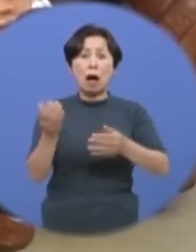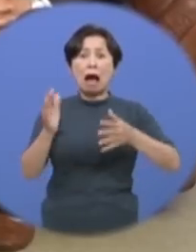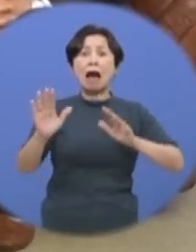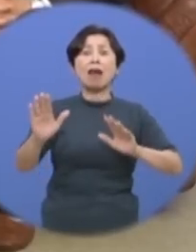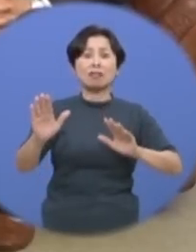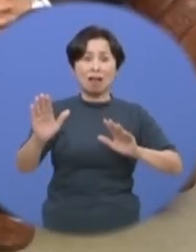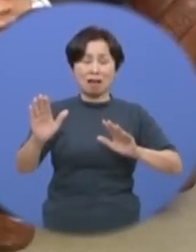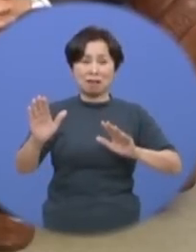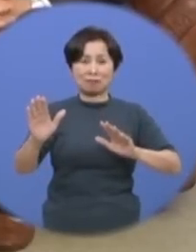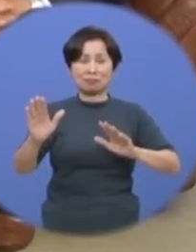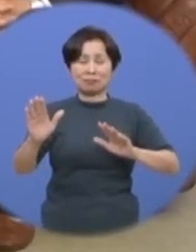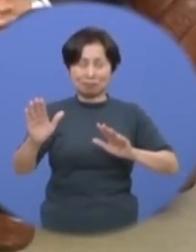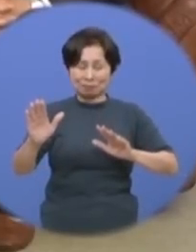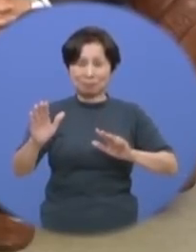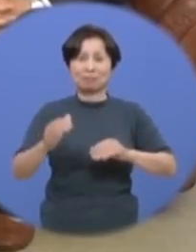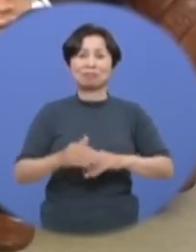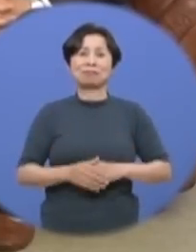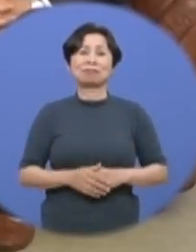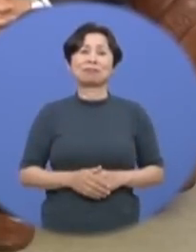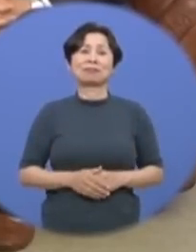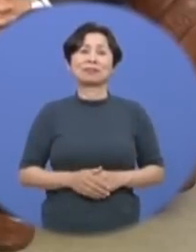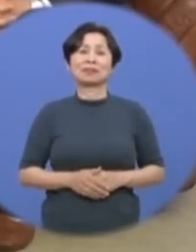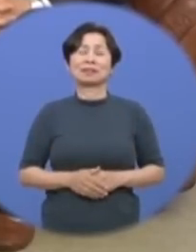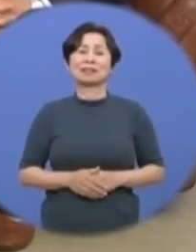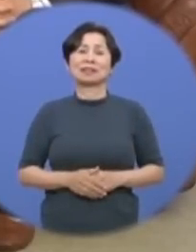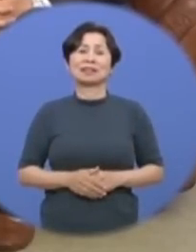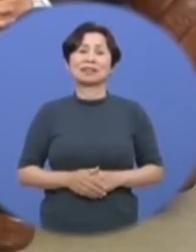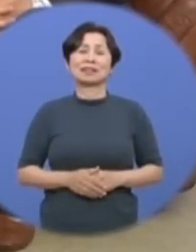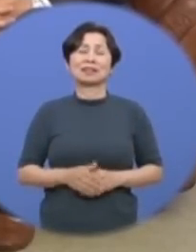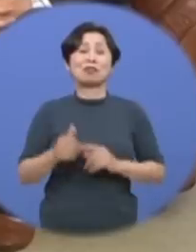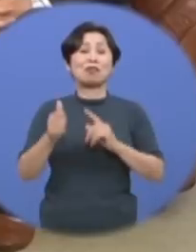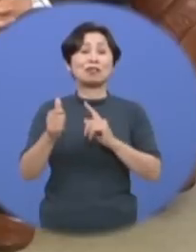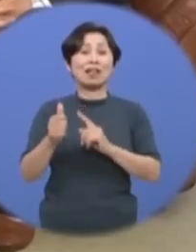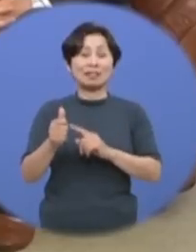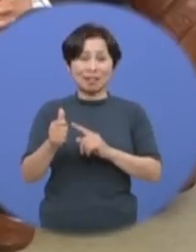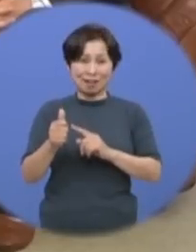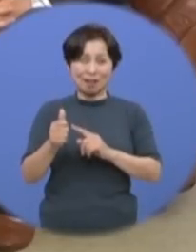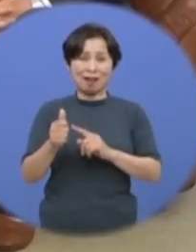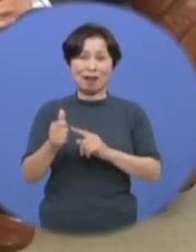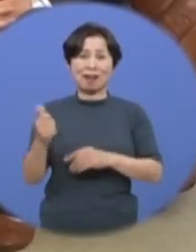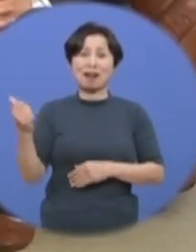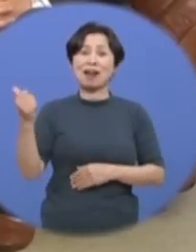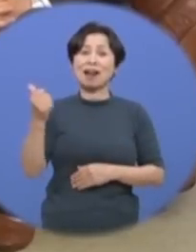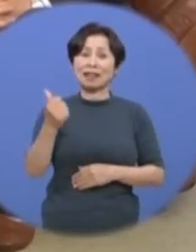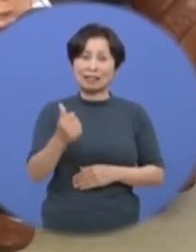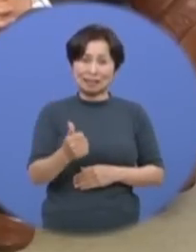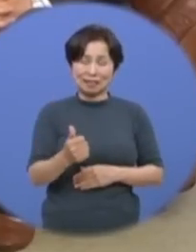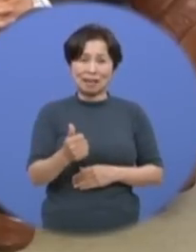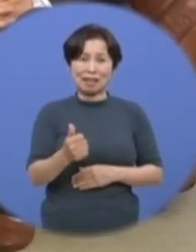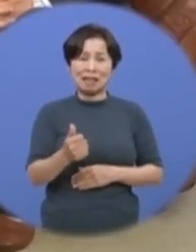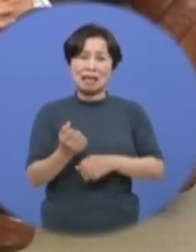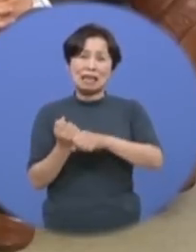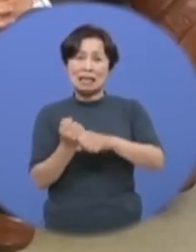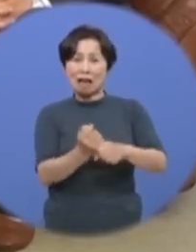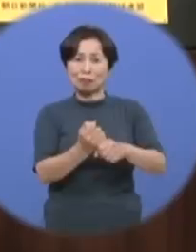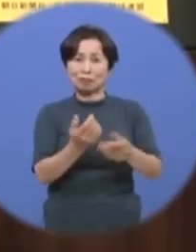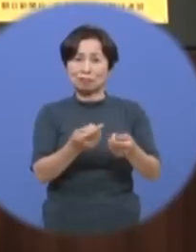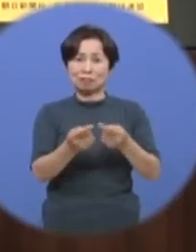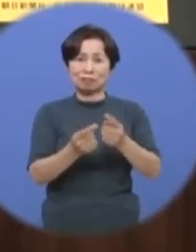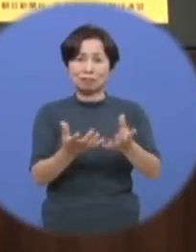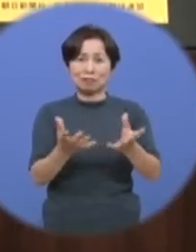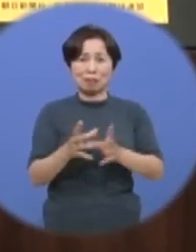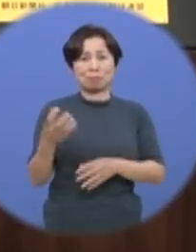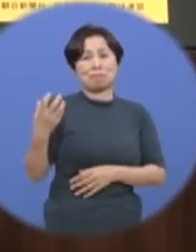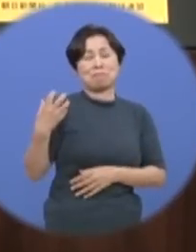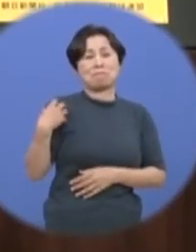先生がなぁ払ってですかでそのその税制がまあ赴任して来て野球思ったわけ